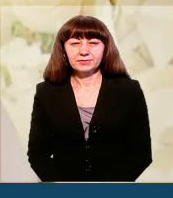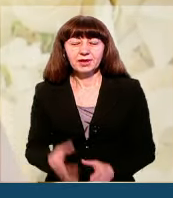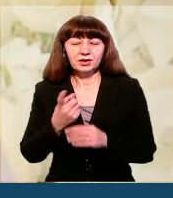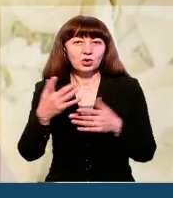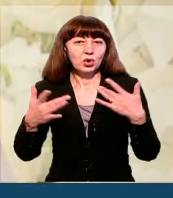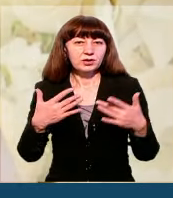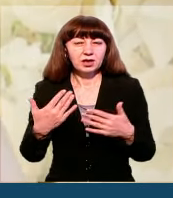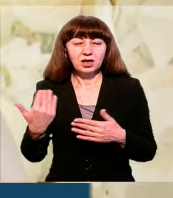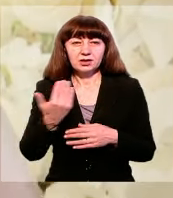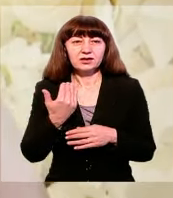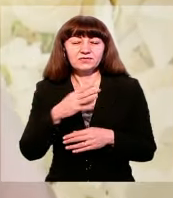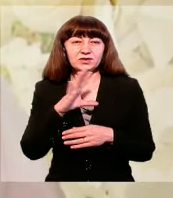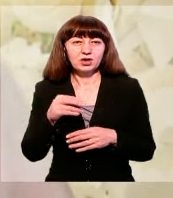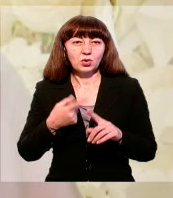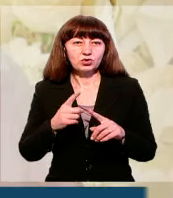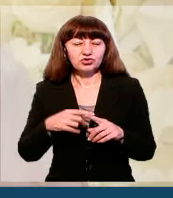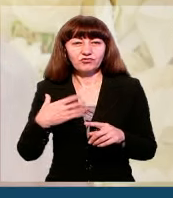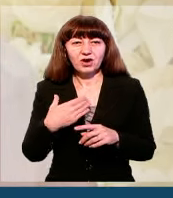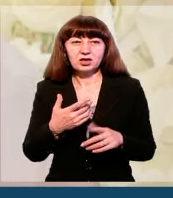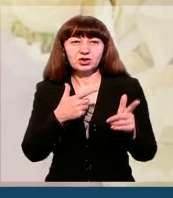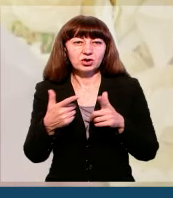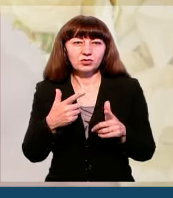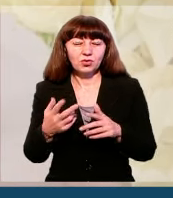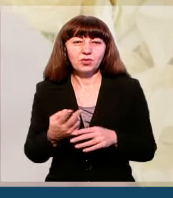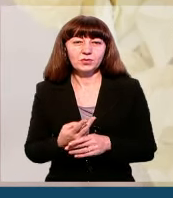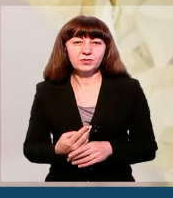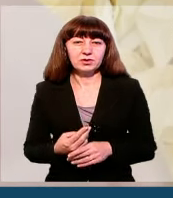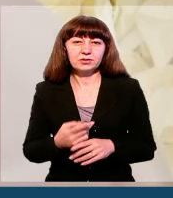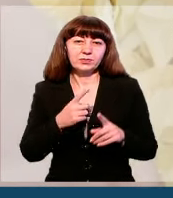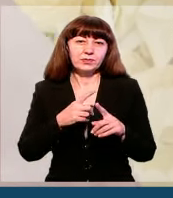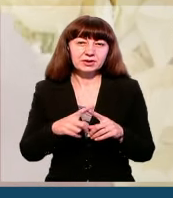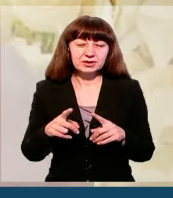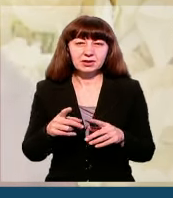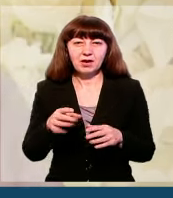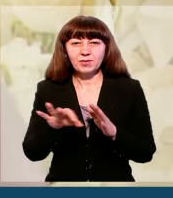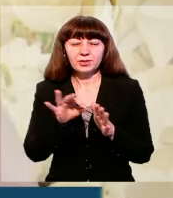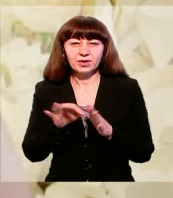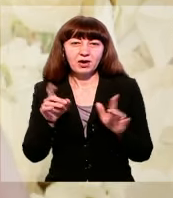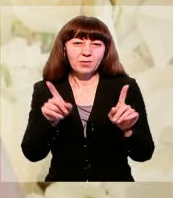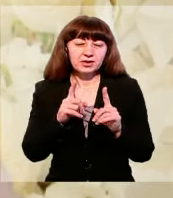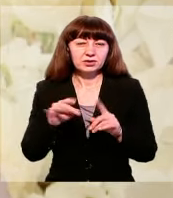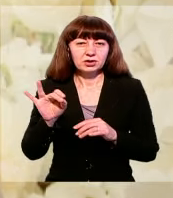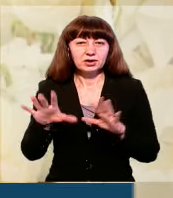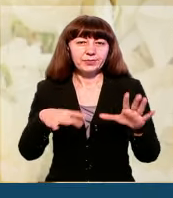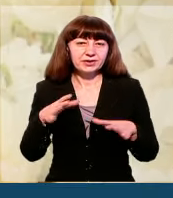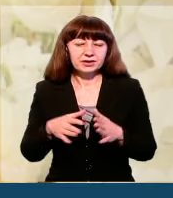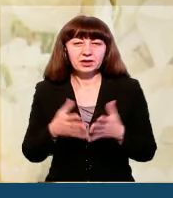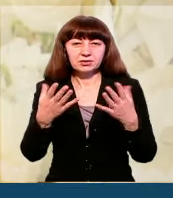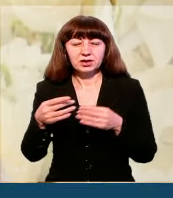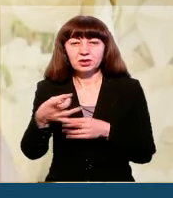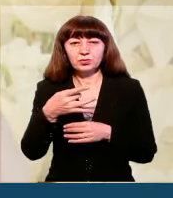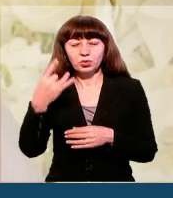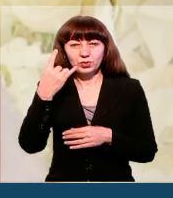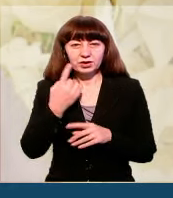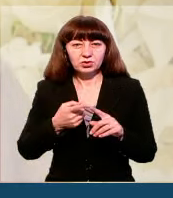Этот концерт для нас имеет особую значимость. К нему готовились пару дней, подбирали репертуар и репетировали. День Республики – это